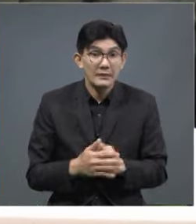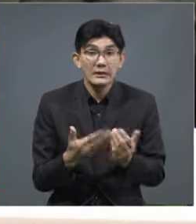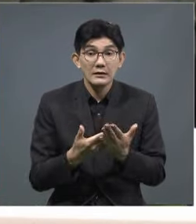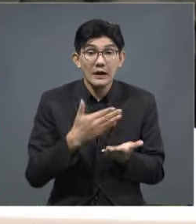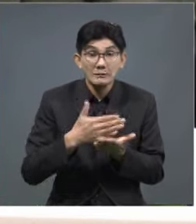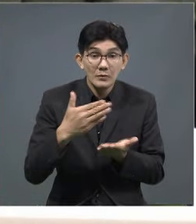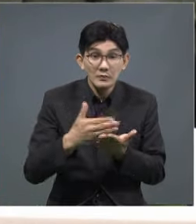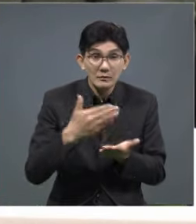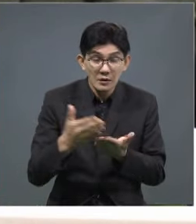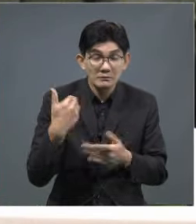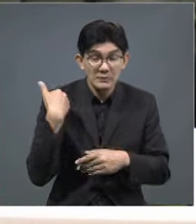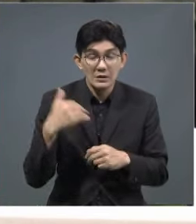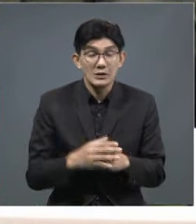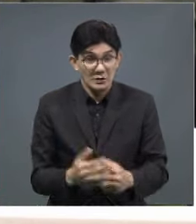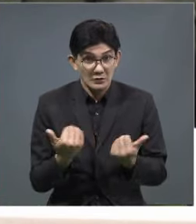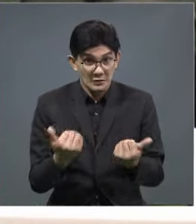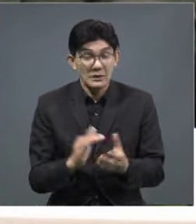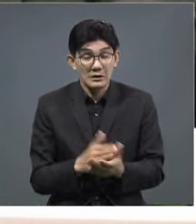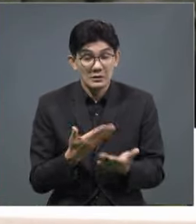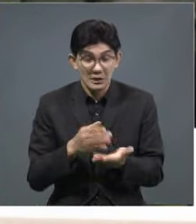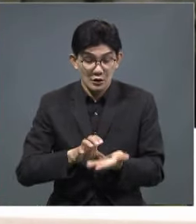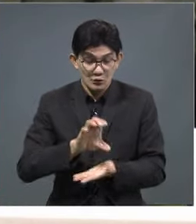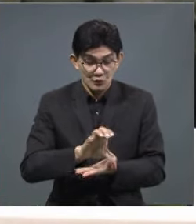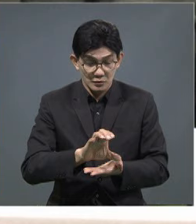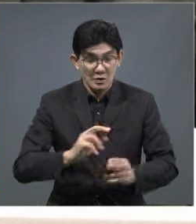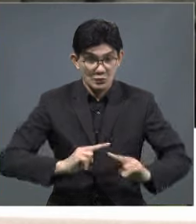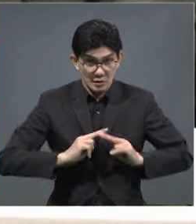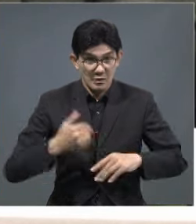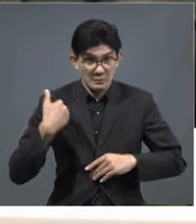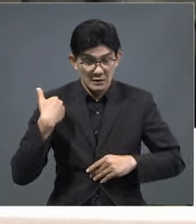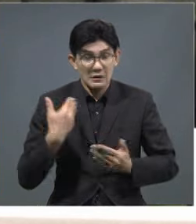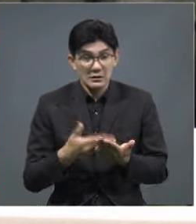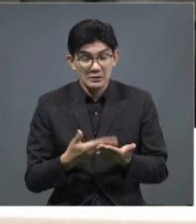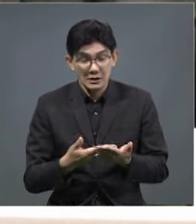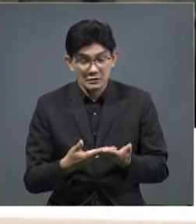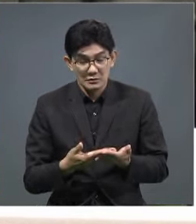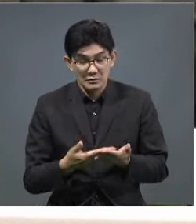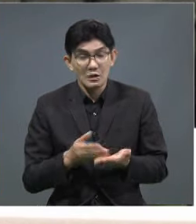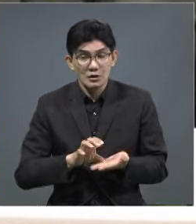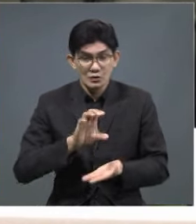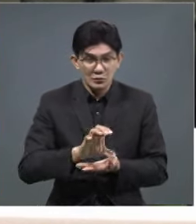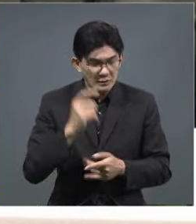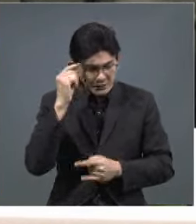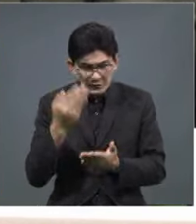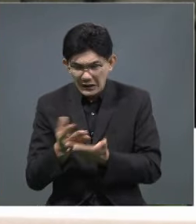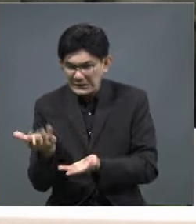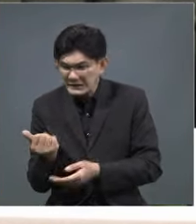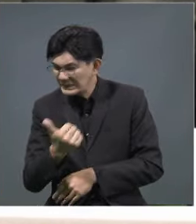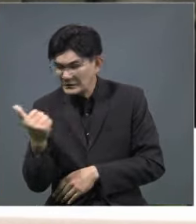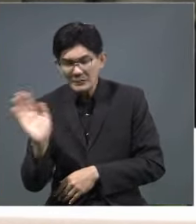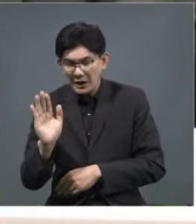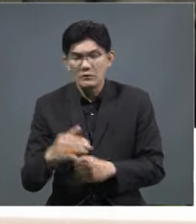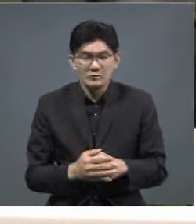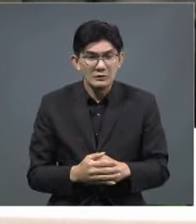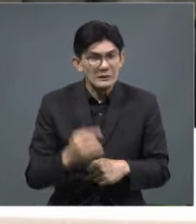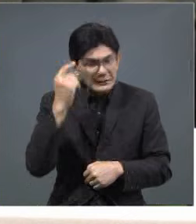ระหนี้ทั้งที่สหกรณ์มีทุนของตัวเองทุนภายในนะครับไม่จำเป็นต้องก่อหนี้ผูกพันแต่ถ้ามากำหนดงว